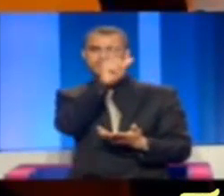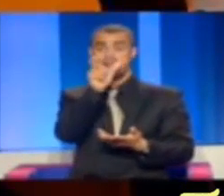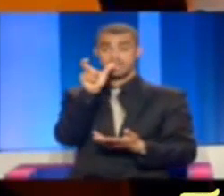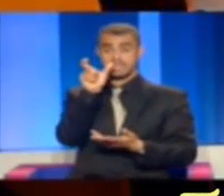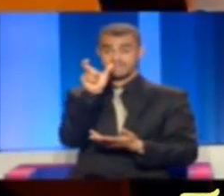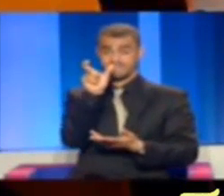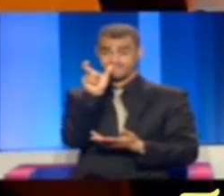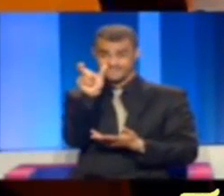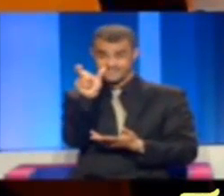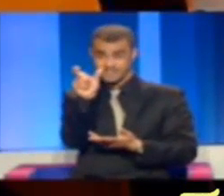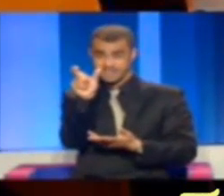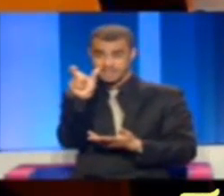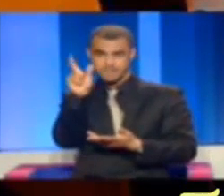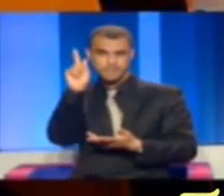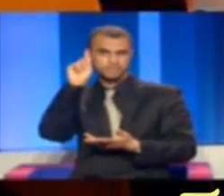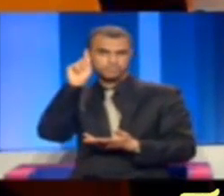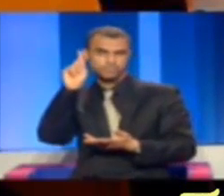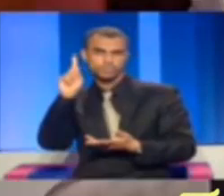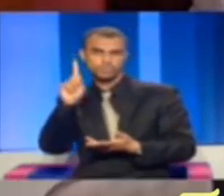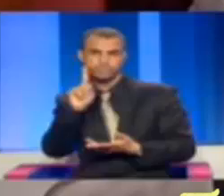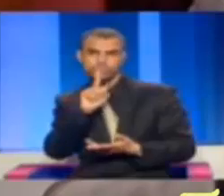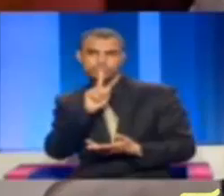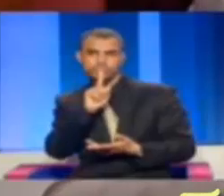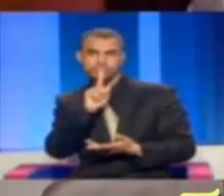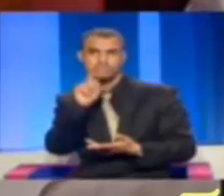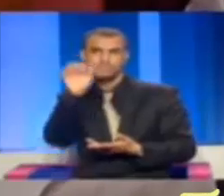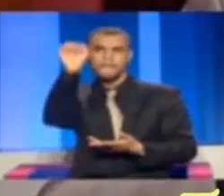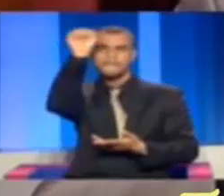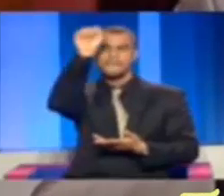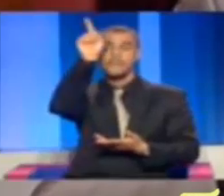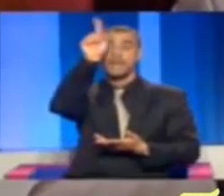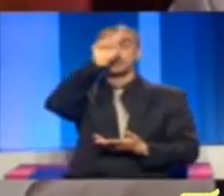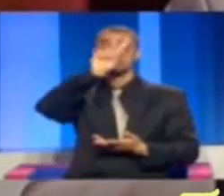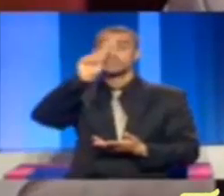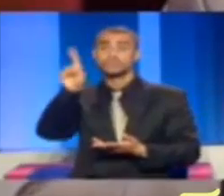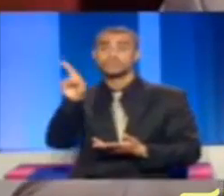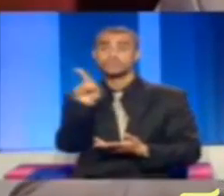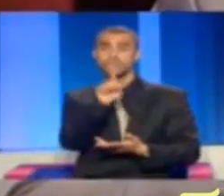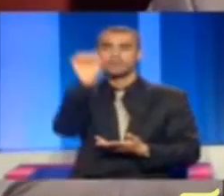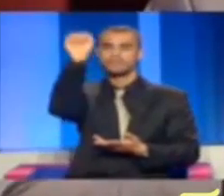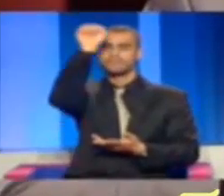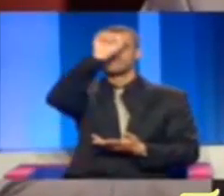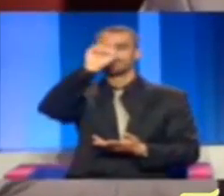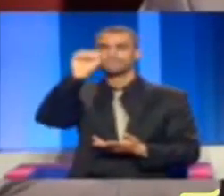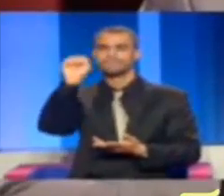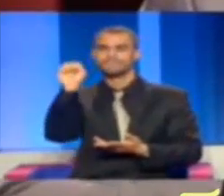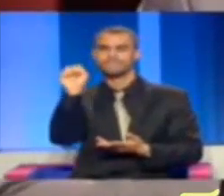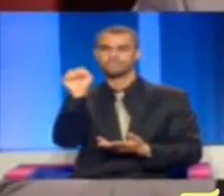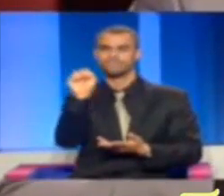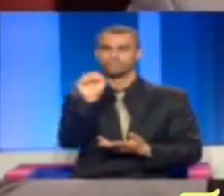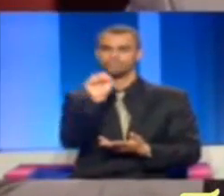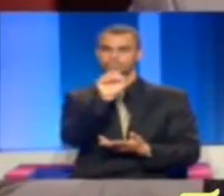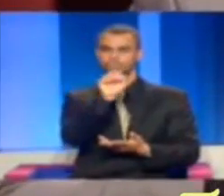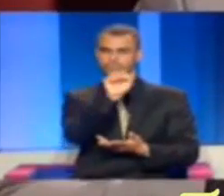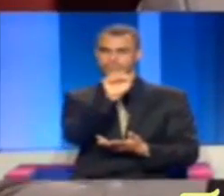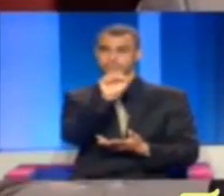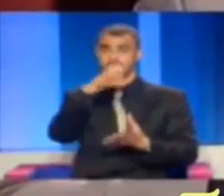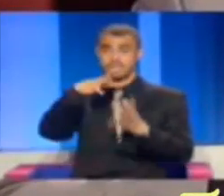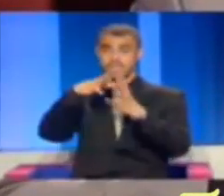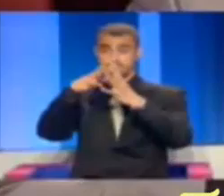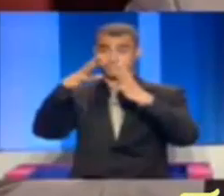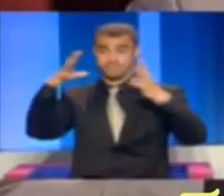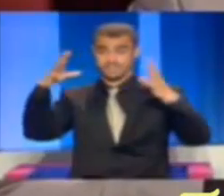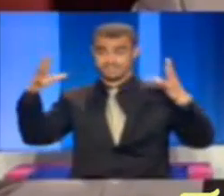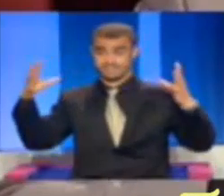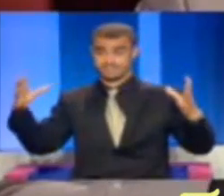ديال الكلمة بعدا، التصنيف ديال السوغ. ما لازم نعرفوا بانه عالميا الان اصبحت باس